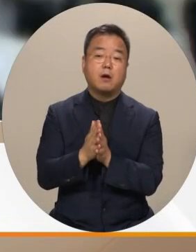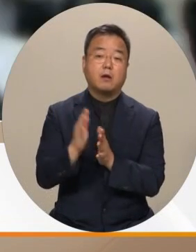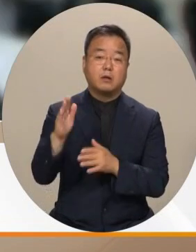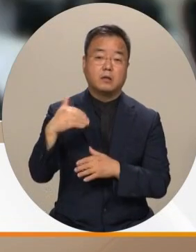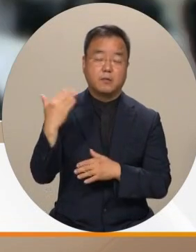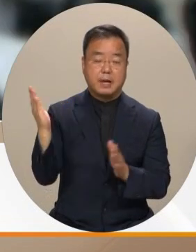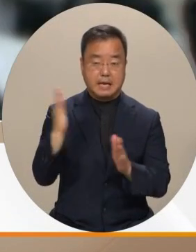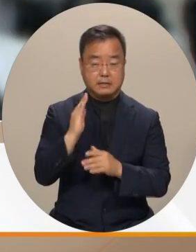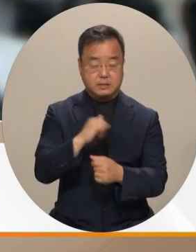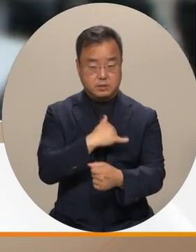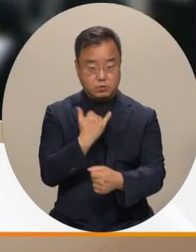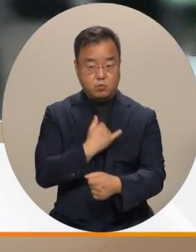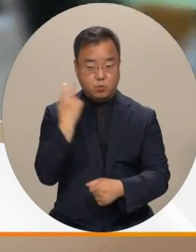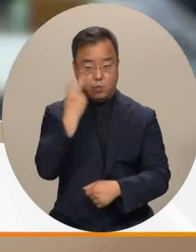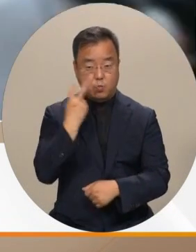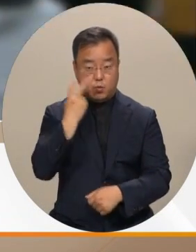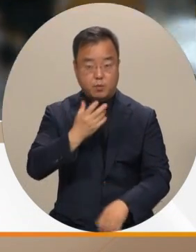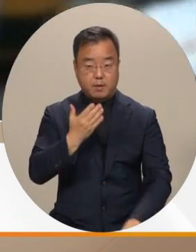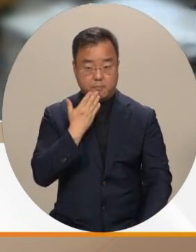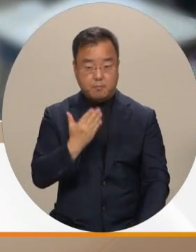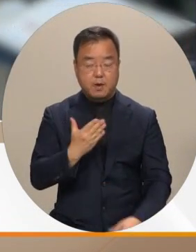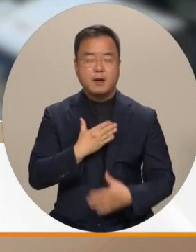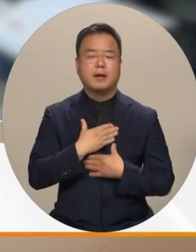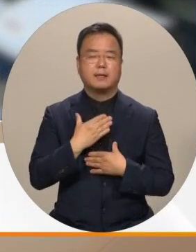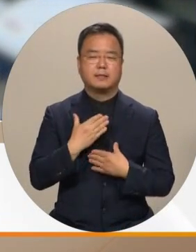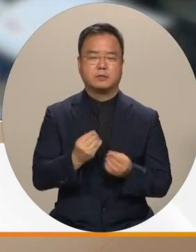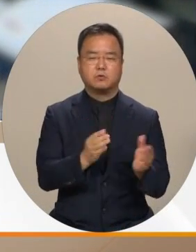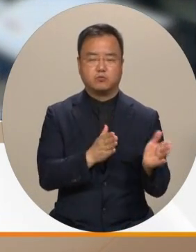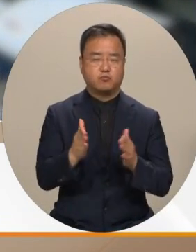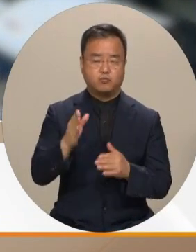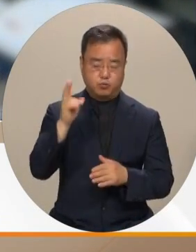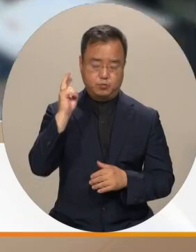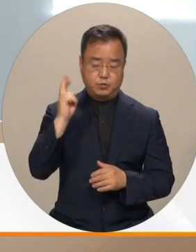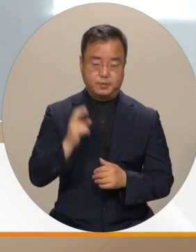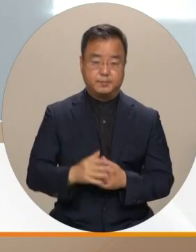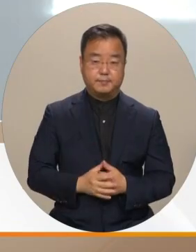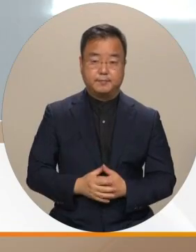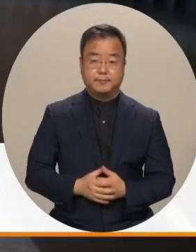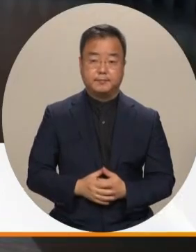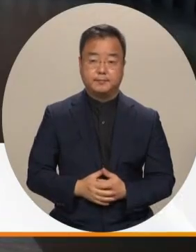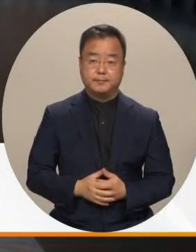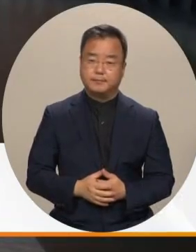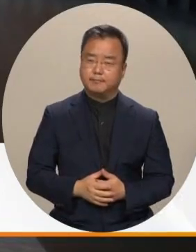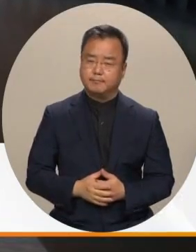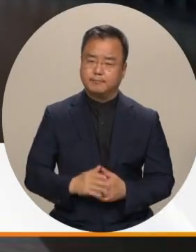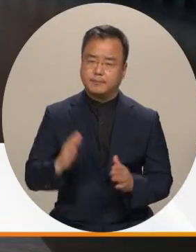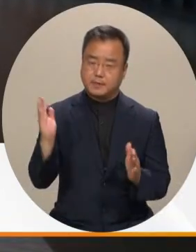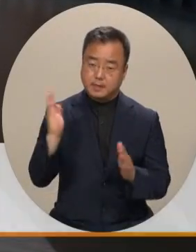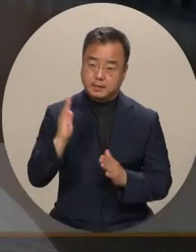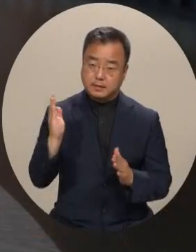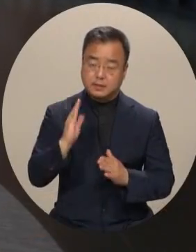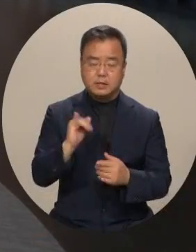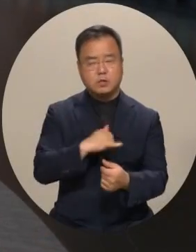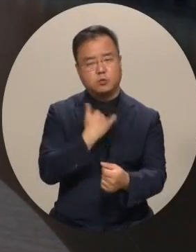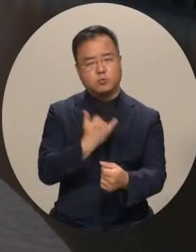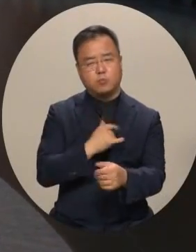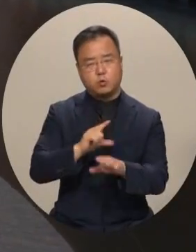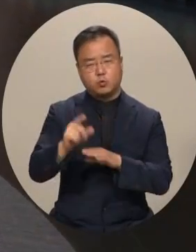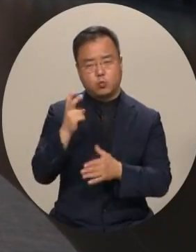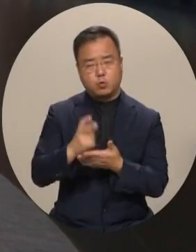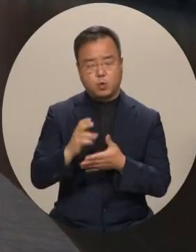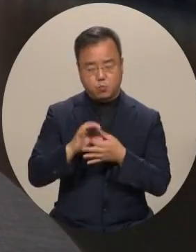인권을 보호할 수 있는 안전망이 생긴다고 보고 있습니다네 사실이 학생 인권 조례를 둘러싼